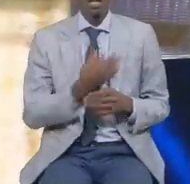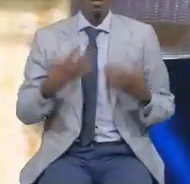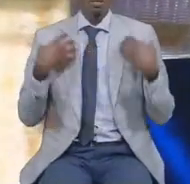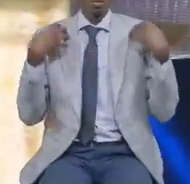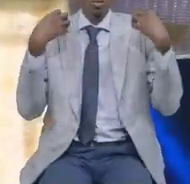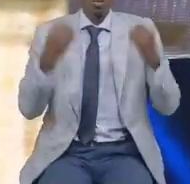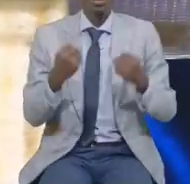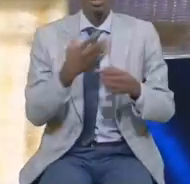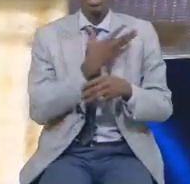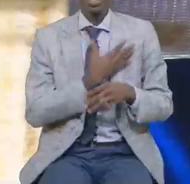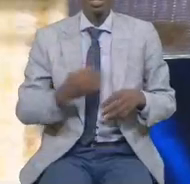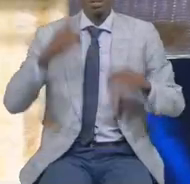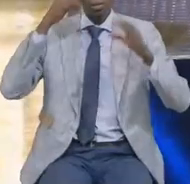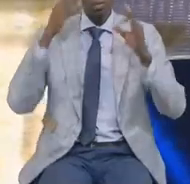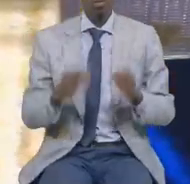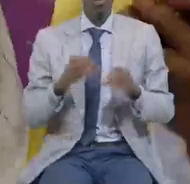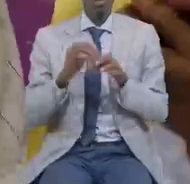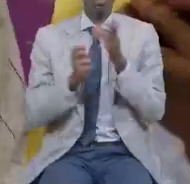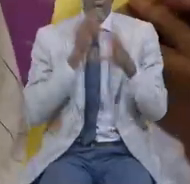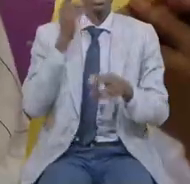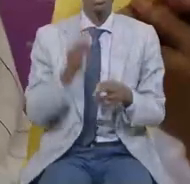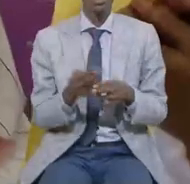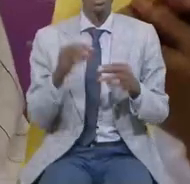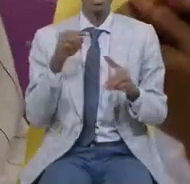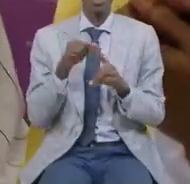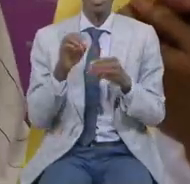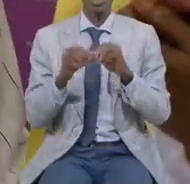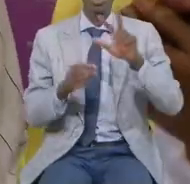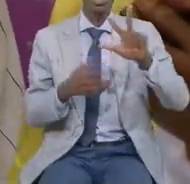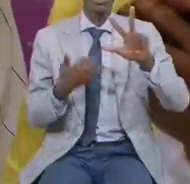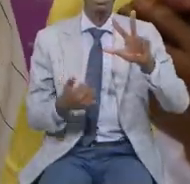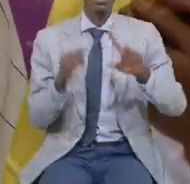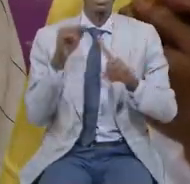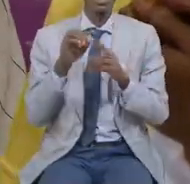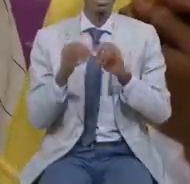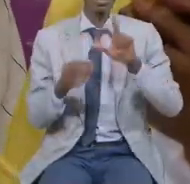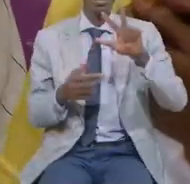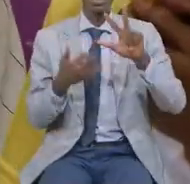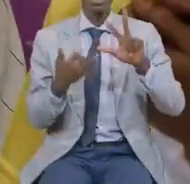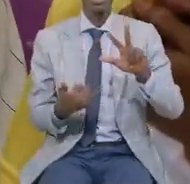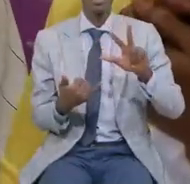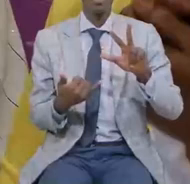détermination et la diligence au nom de Jésus-Christ. Allons au troisième point. Troisième point,